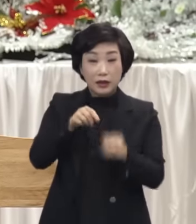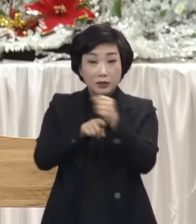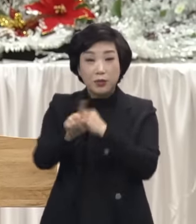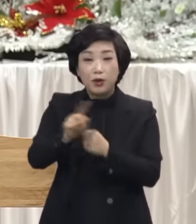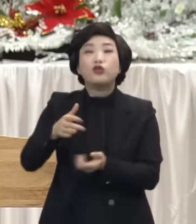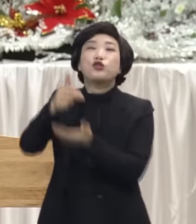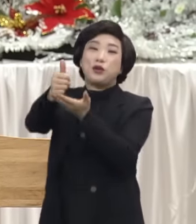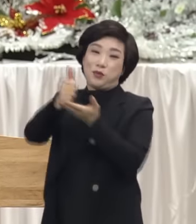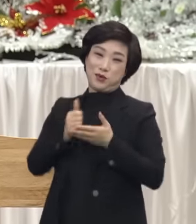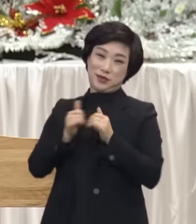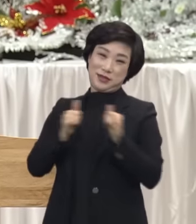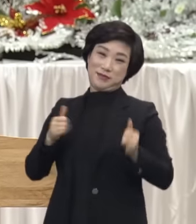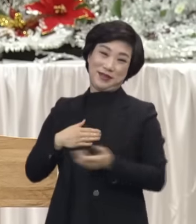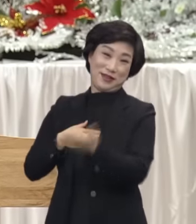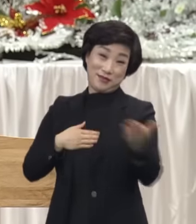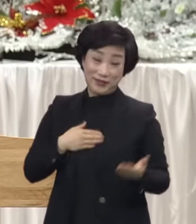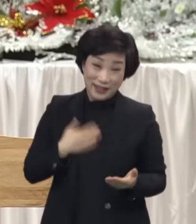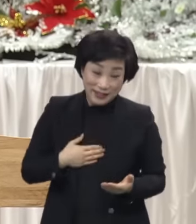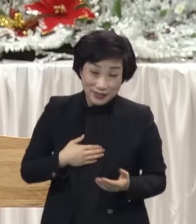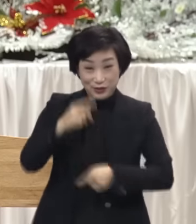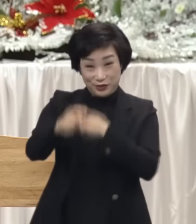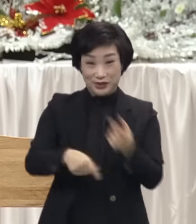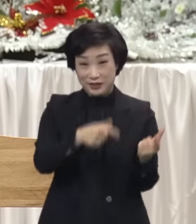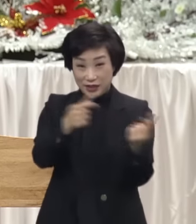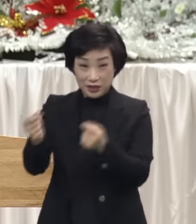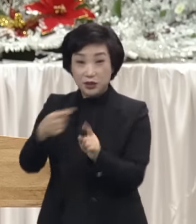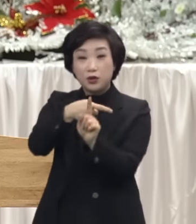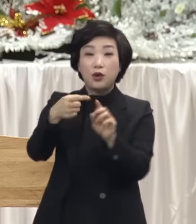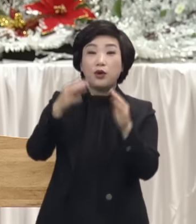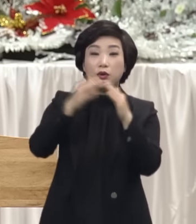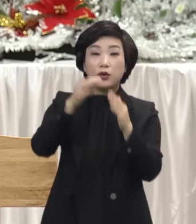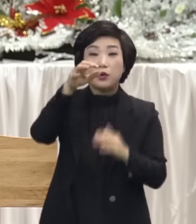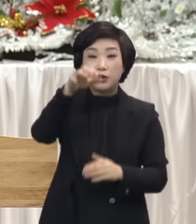말이요. 다 같이 교회는